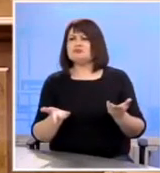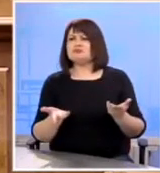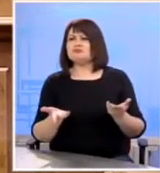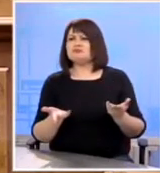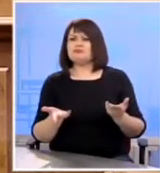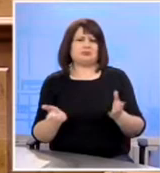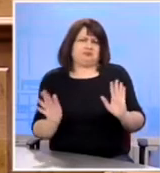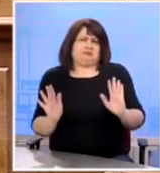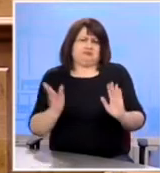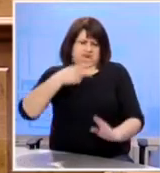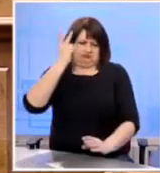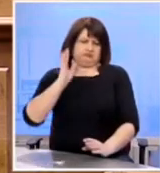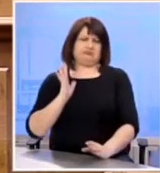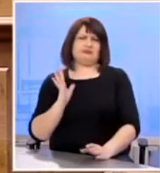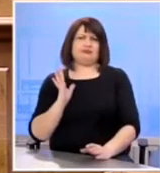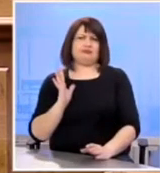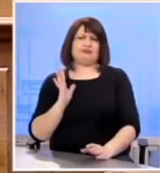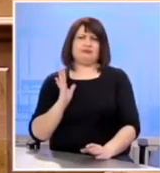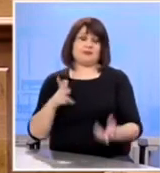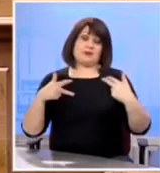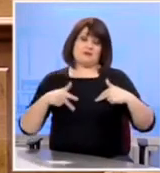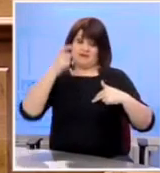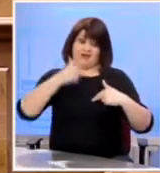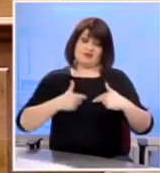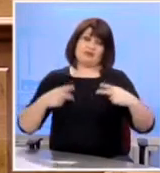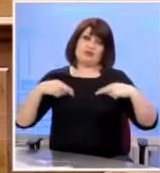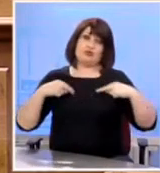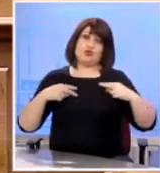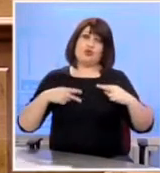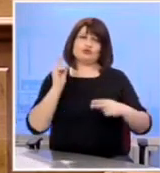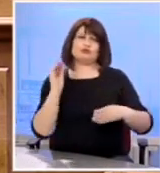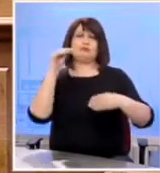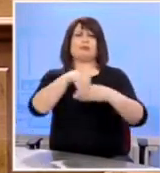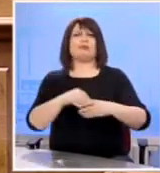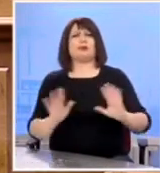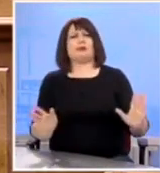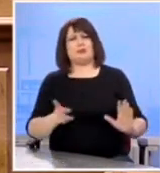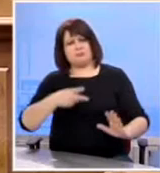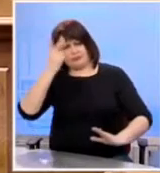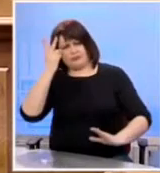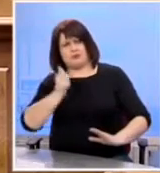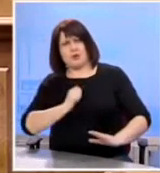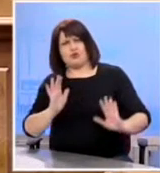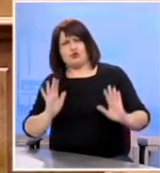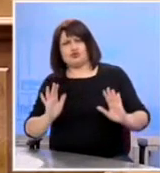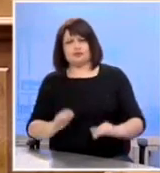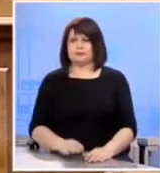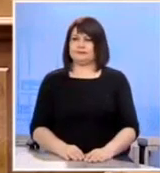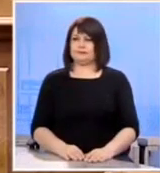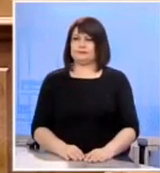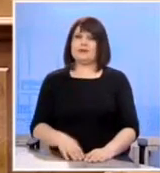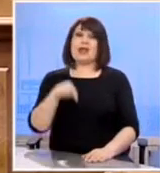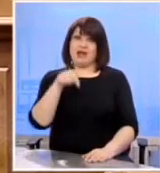ελέω κυβερνητικού δικαιώματος να υποθέσω να συμμετέχει στο πάνελ. Αυτά τα πράγματα δεν θα